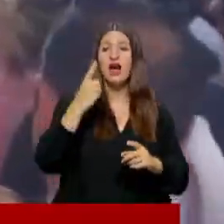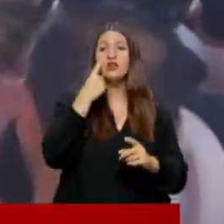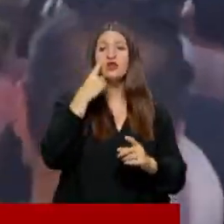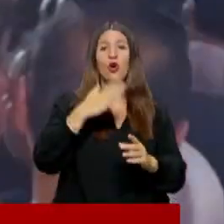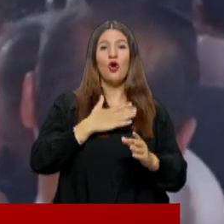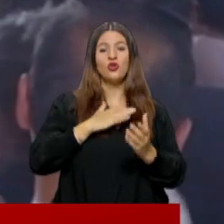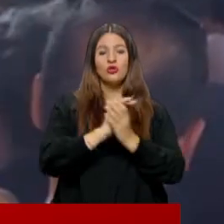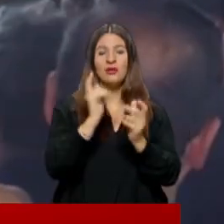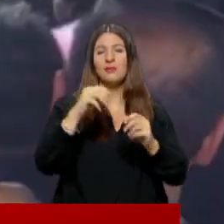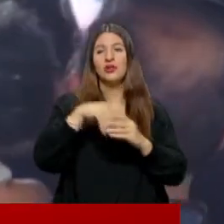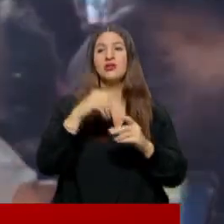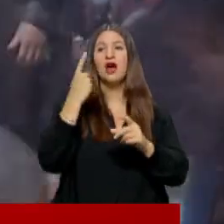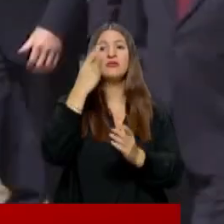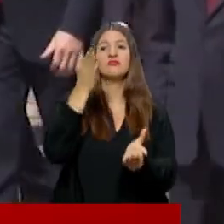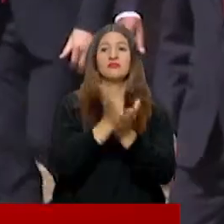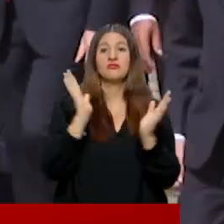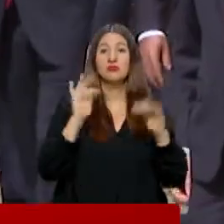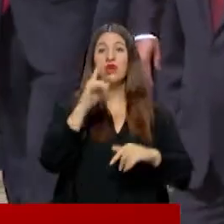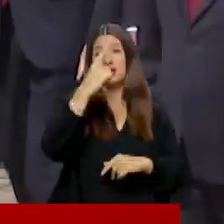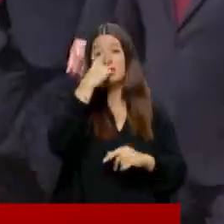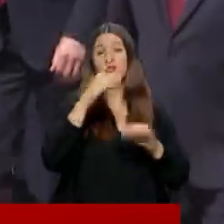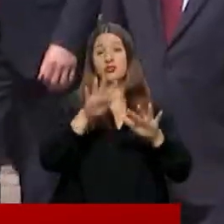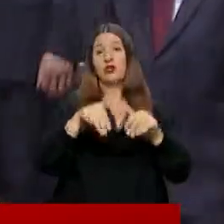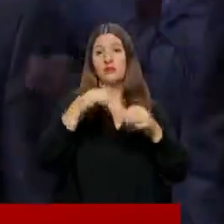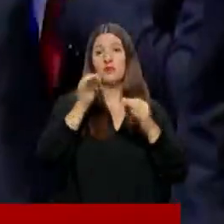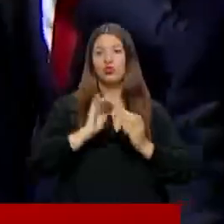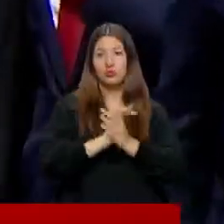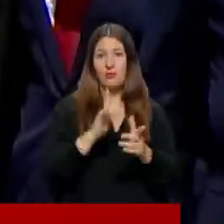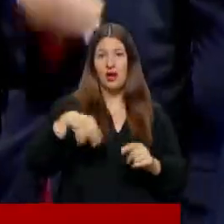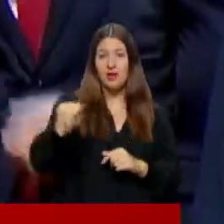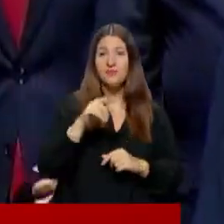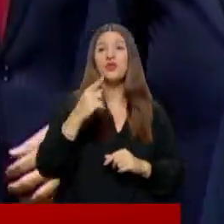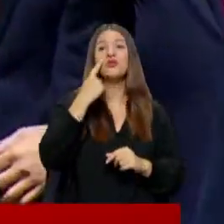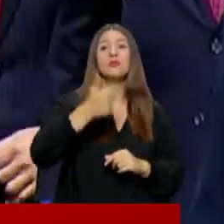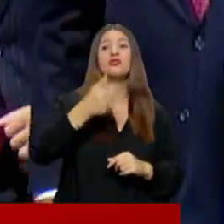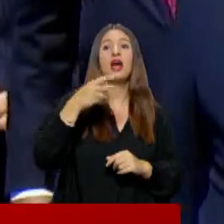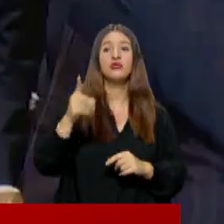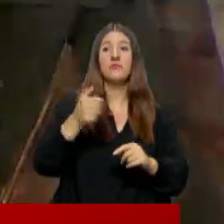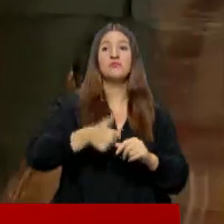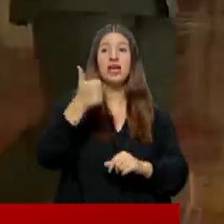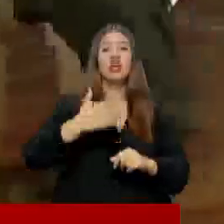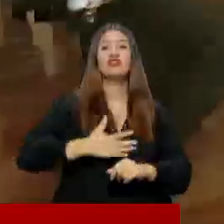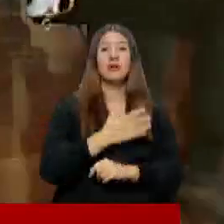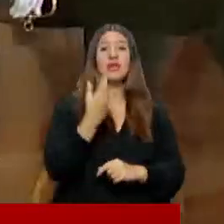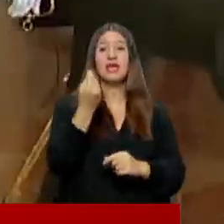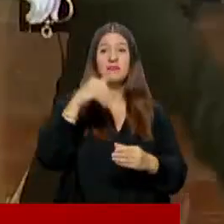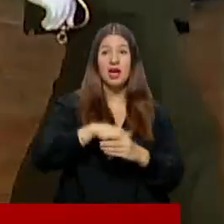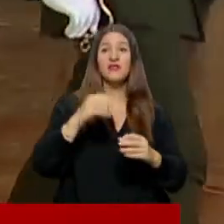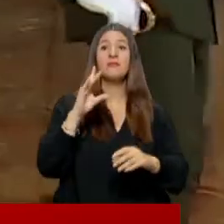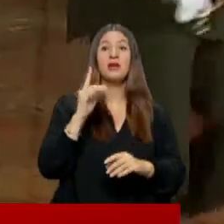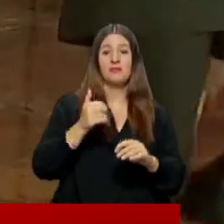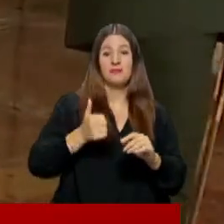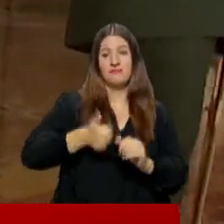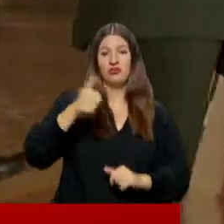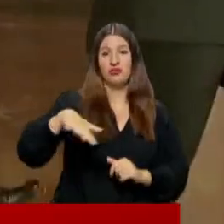kutlamak için Anıtkabir'de buluştu. Önce resmi törenle başladı kutlamalar. Cumhurbaşkanı Erdoğan, bakanlar, CHP, İYİ Parti ve MHP